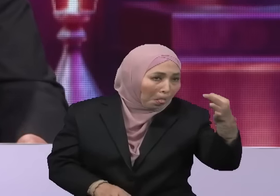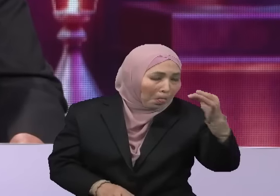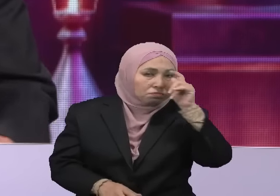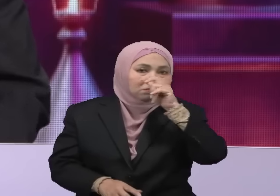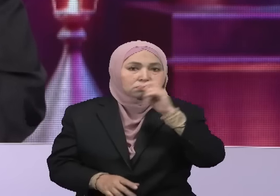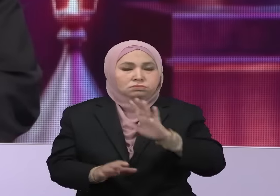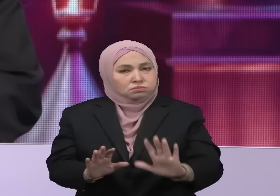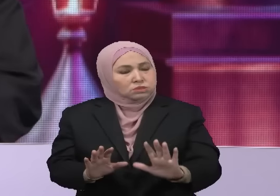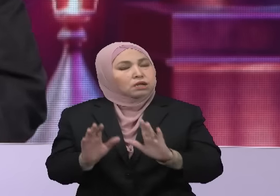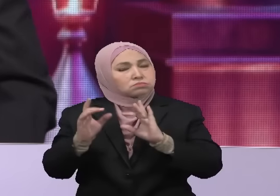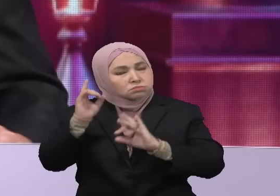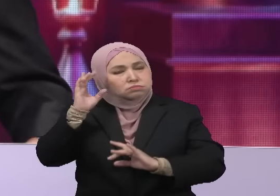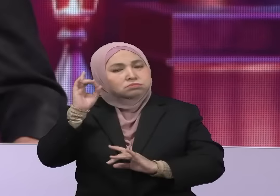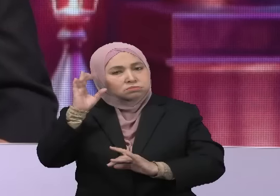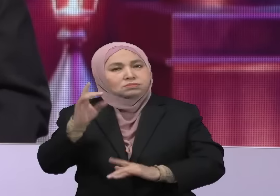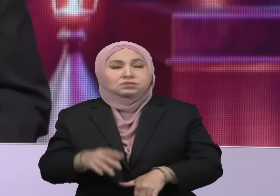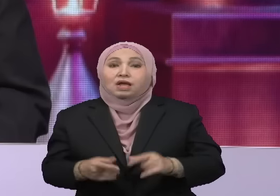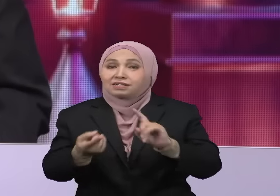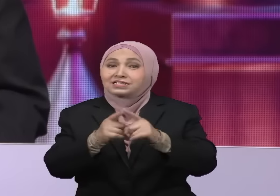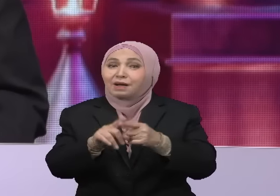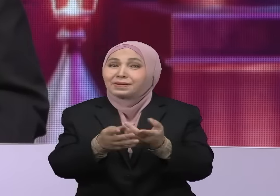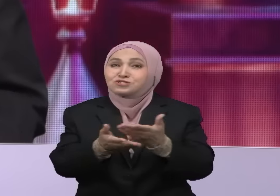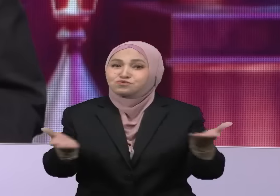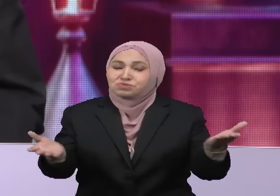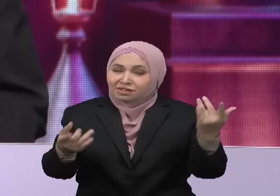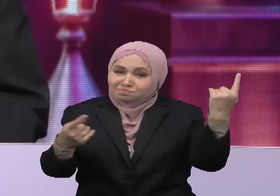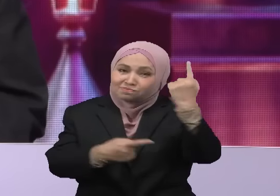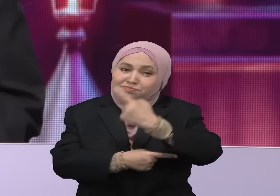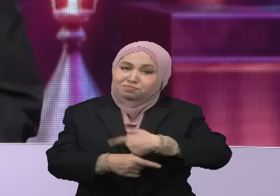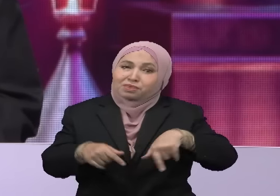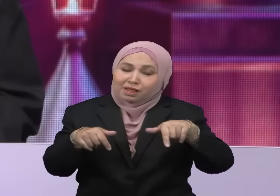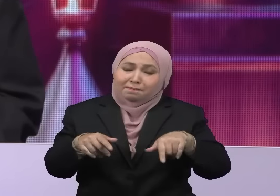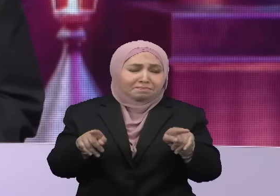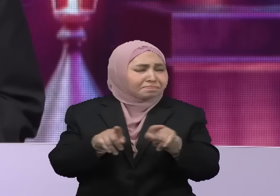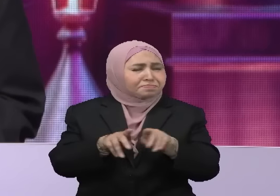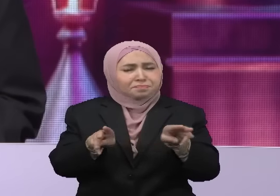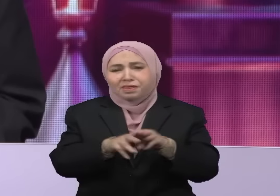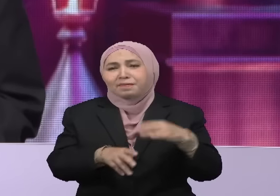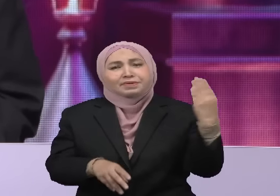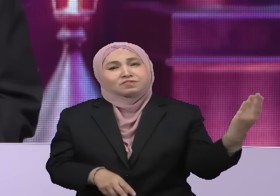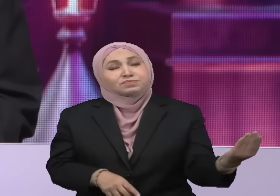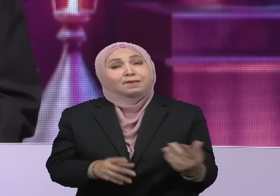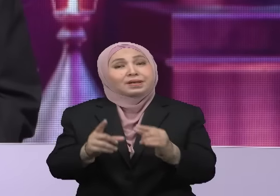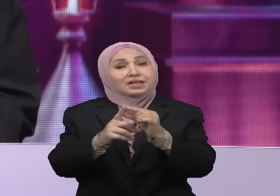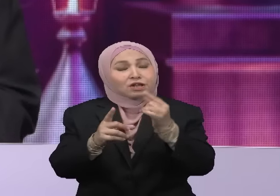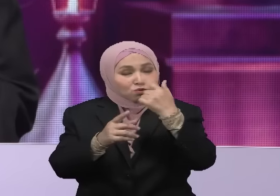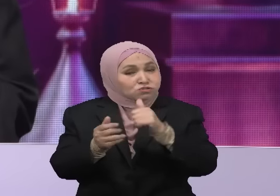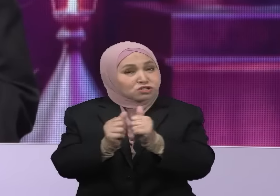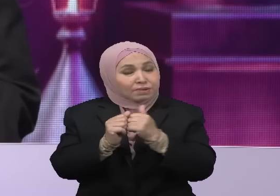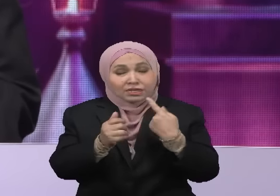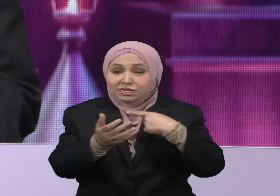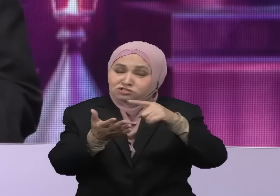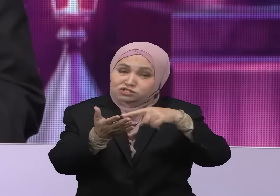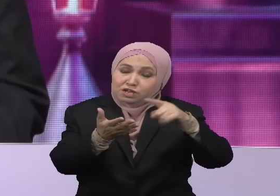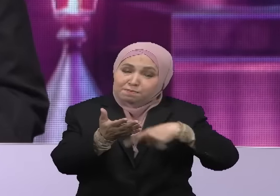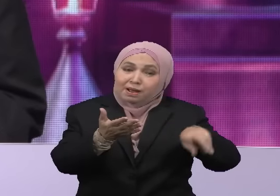mudah-mudahan. Baik, insyaAllah. Sahabat-sahabat sekian, seperti biasa hari ini kita nak lihat pula perkataan untuk sama-sama kita semak